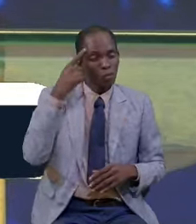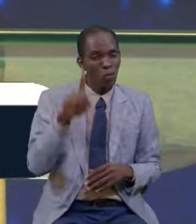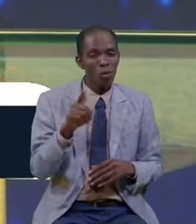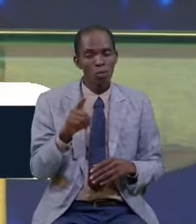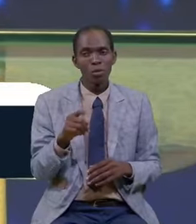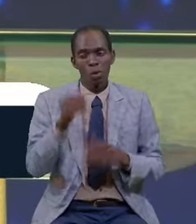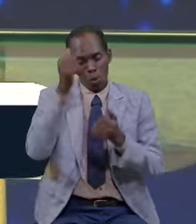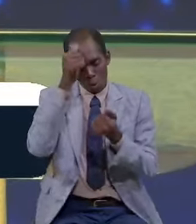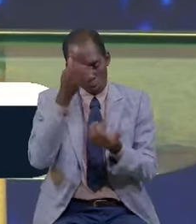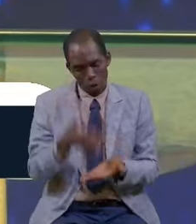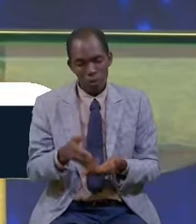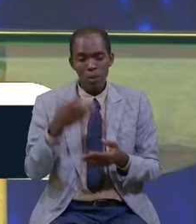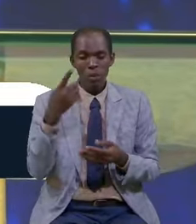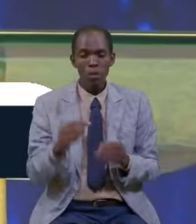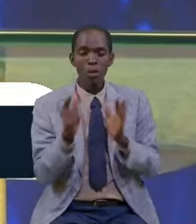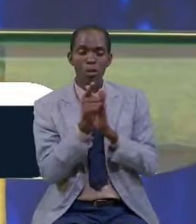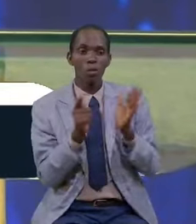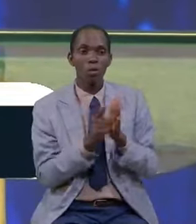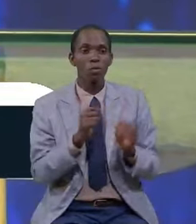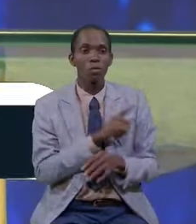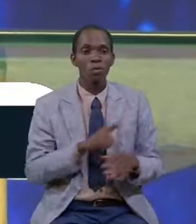et qu'ils observassent ses lois.